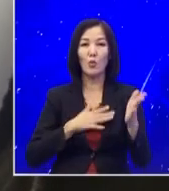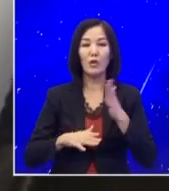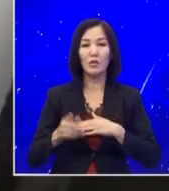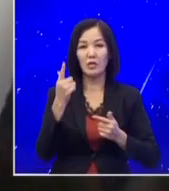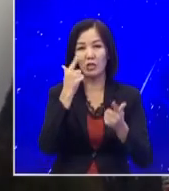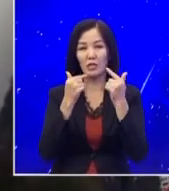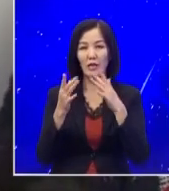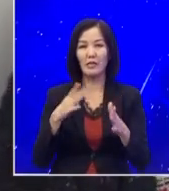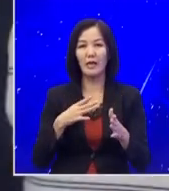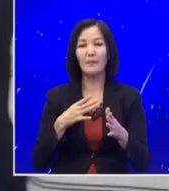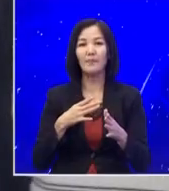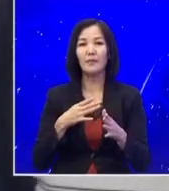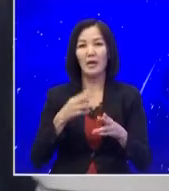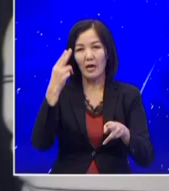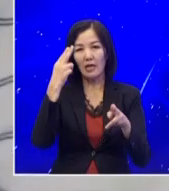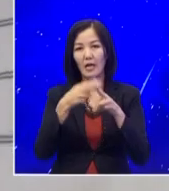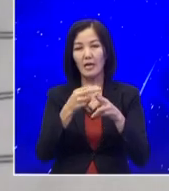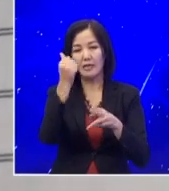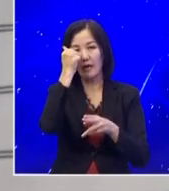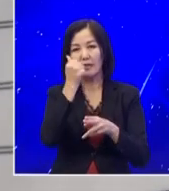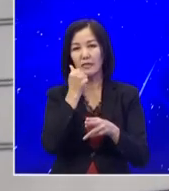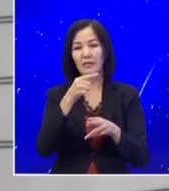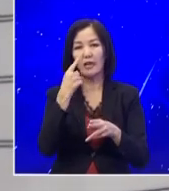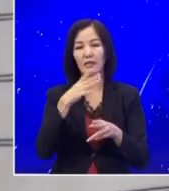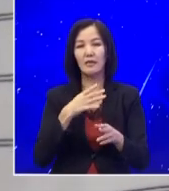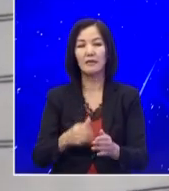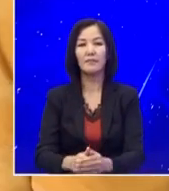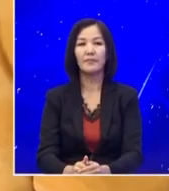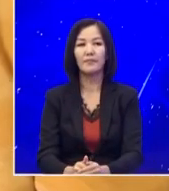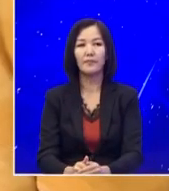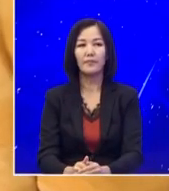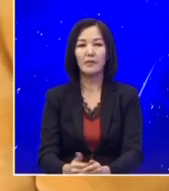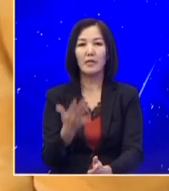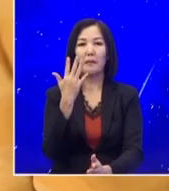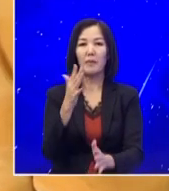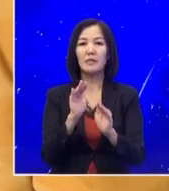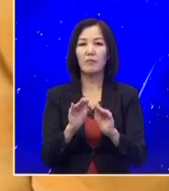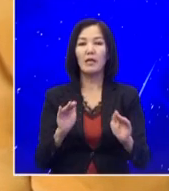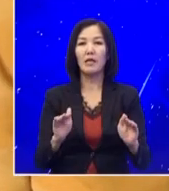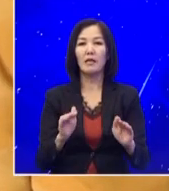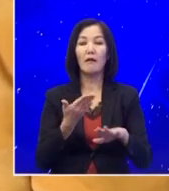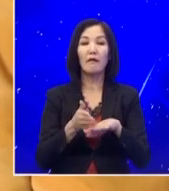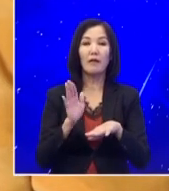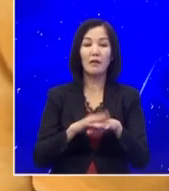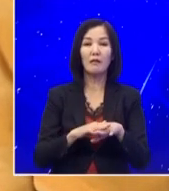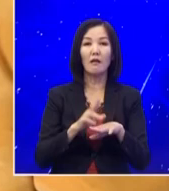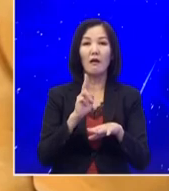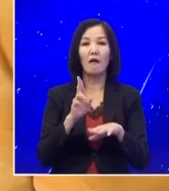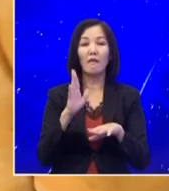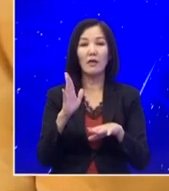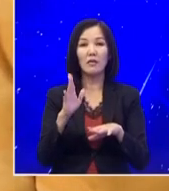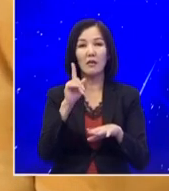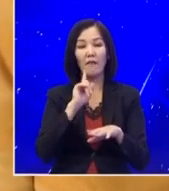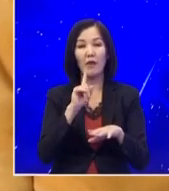көз жасына ерік берді. Ел ағаларына алғысын жаудырды. Бес бала шағамен оңай емес квартирада жүру. Квартирада жүріп,